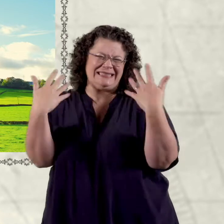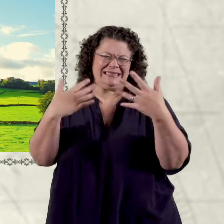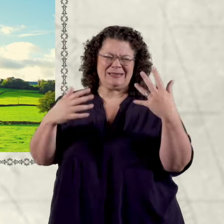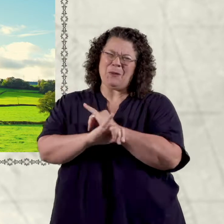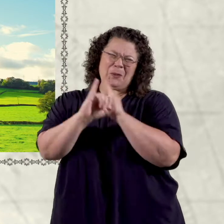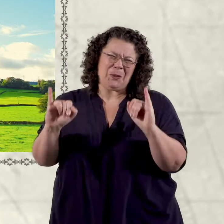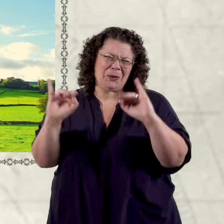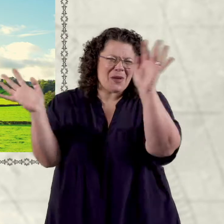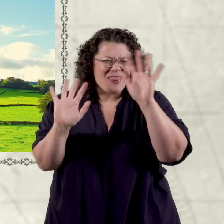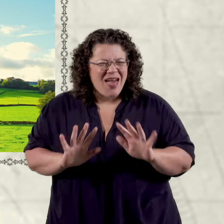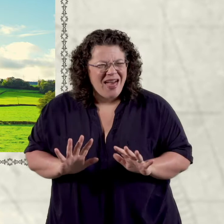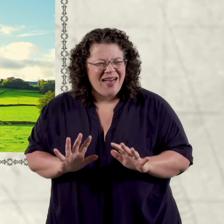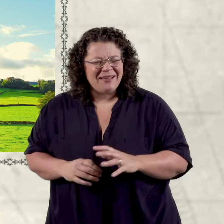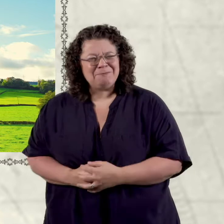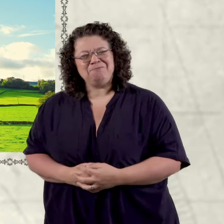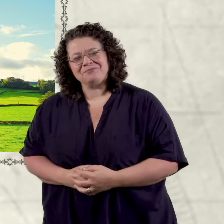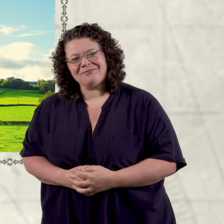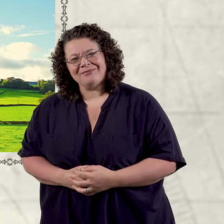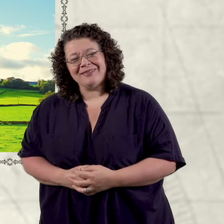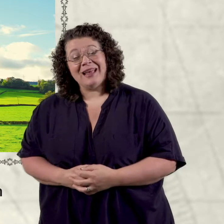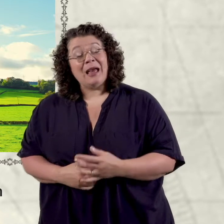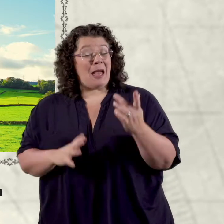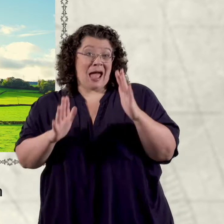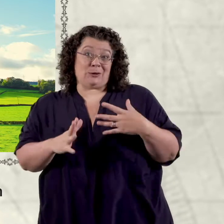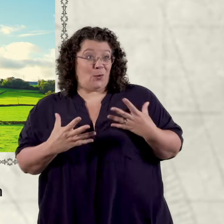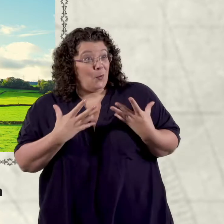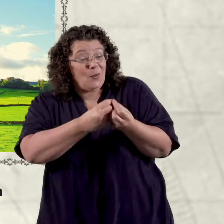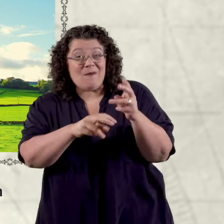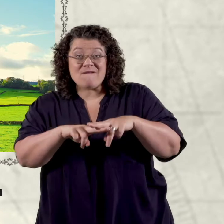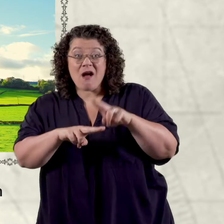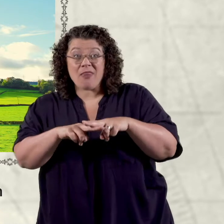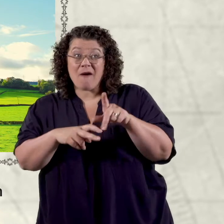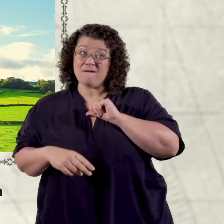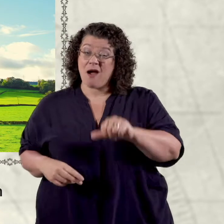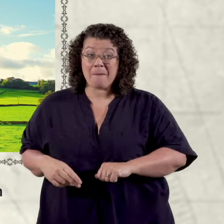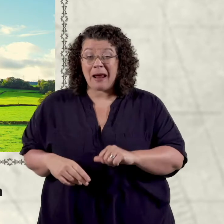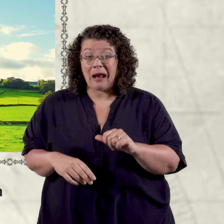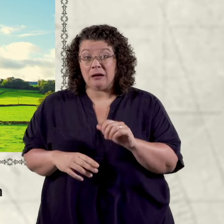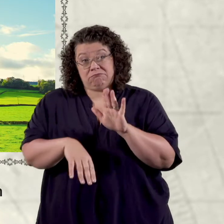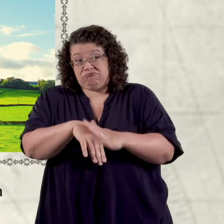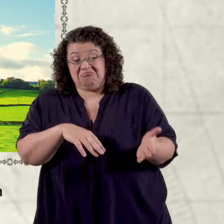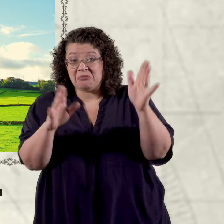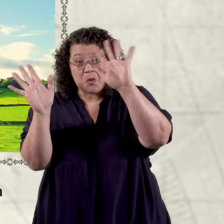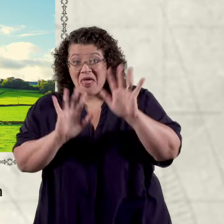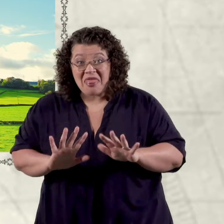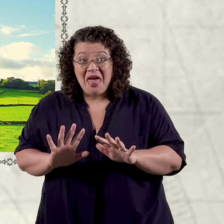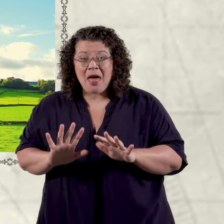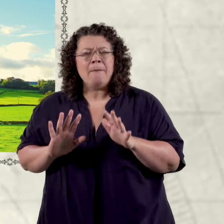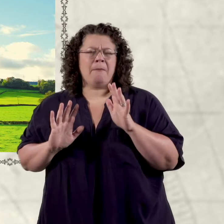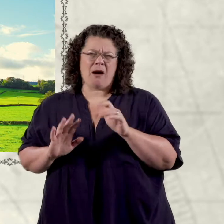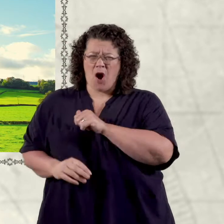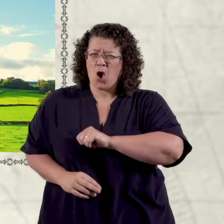glaw, hen dywydd afiach. Wel, mi oedd rhaid i mi fod allan efo'n had yn ffarmio yn bob tywydd.